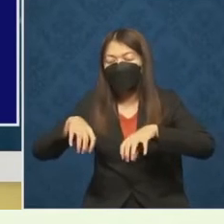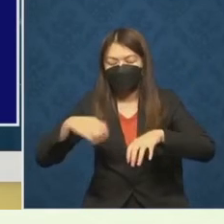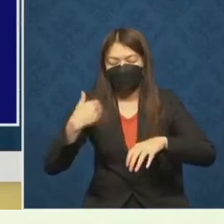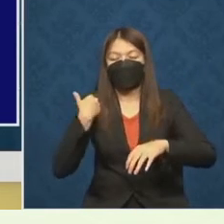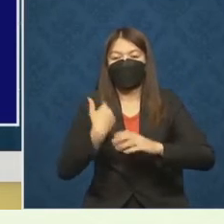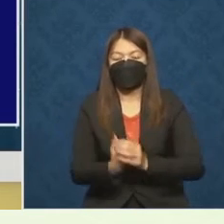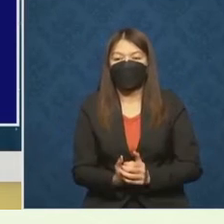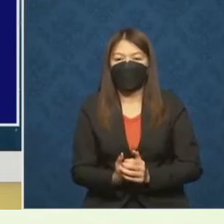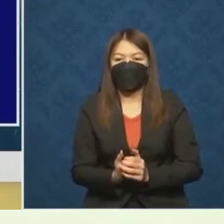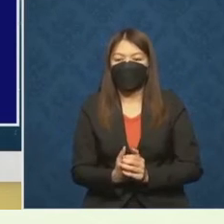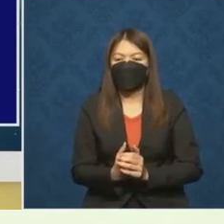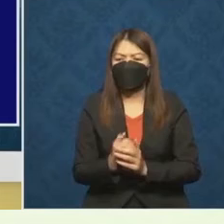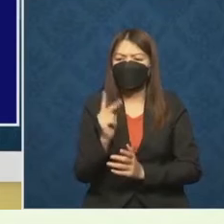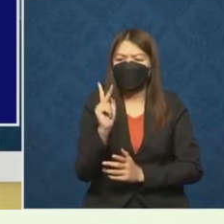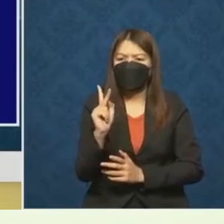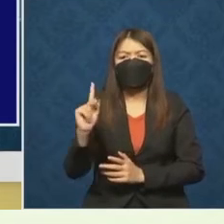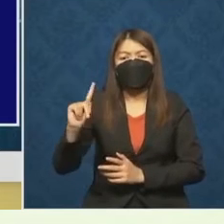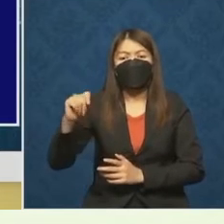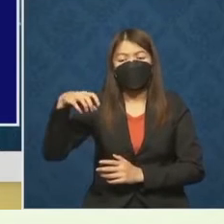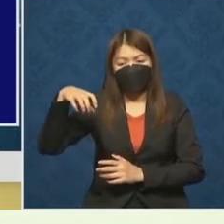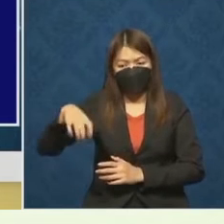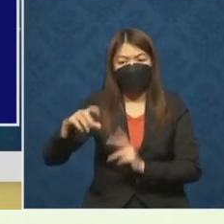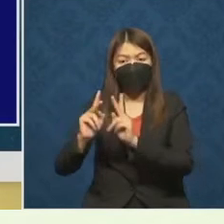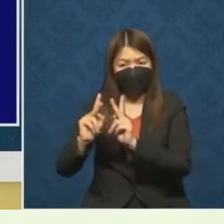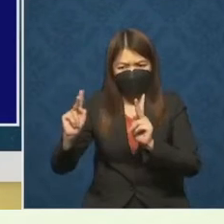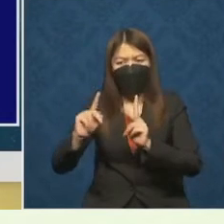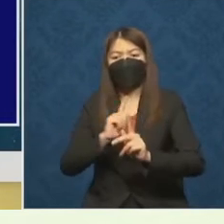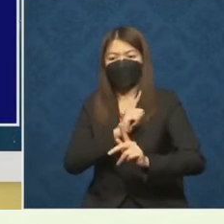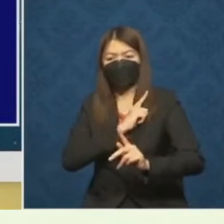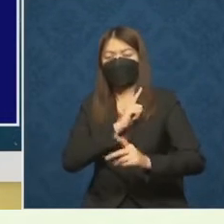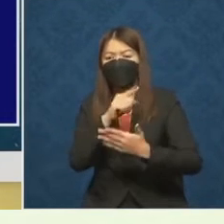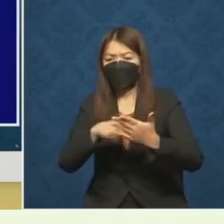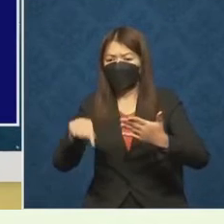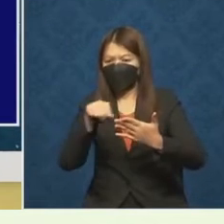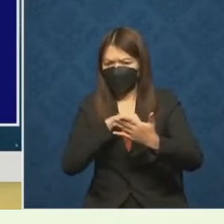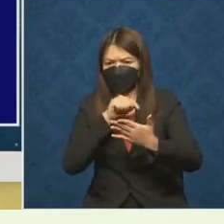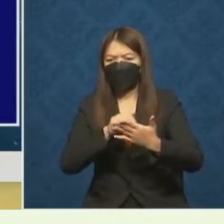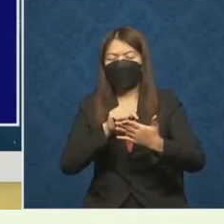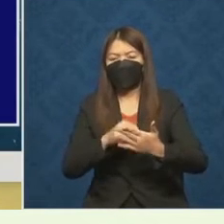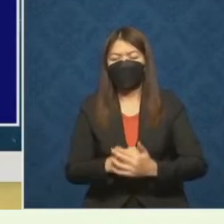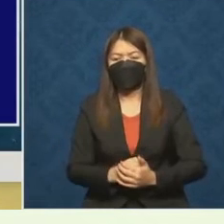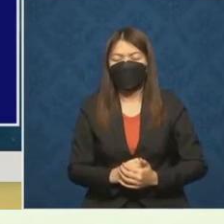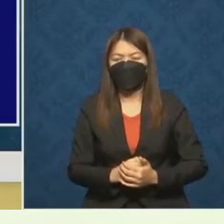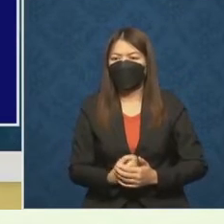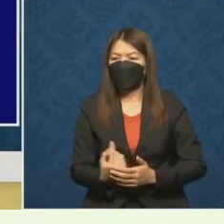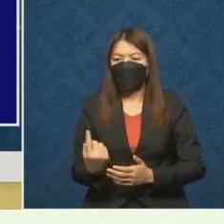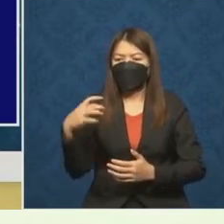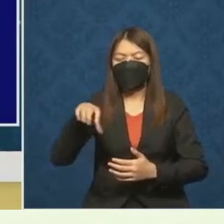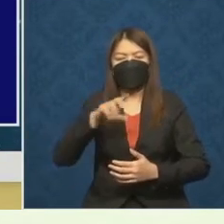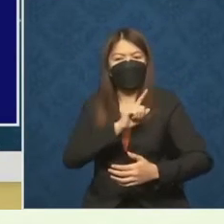แต่ปรากฏว่าเมื่อมีกกต.มาทำหน้าที่รับผิดชอบเรื่องการเลือกตั้งอย่างเดียวแล้ว